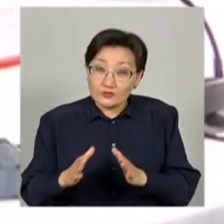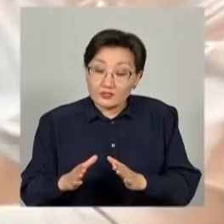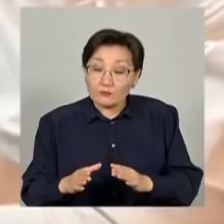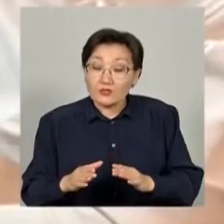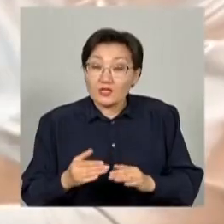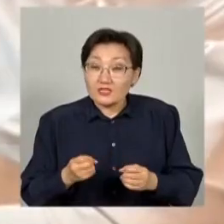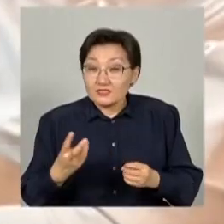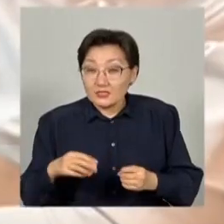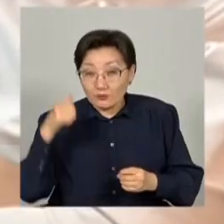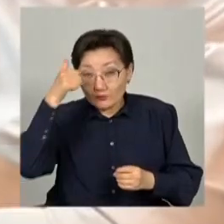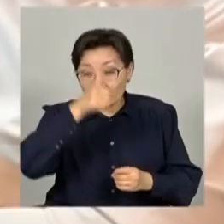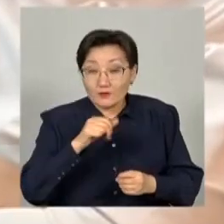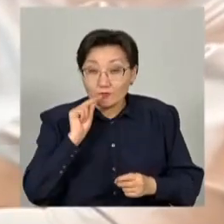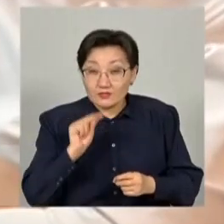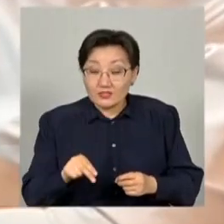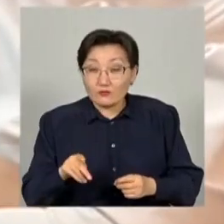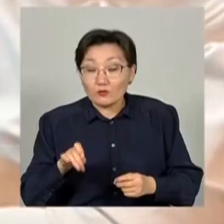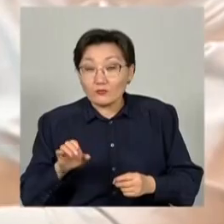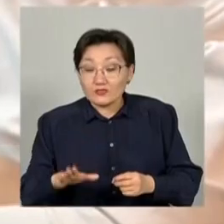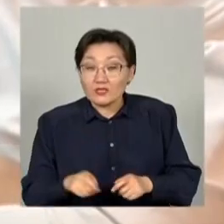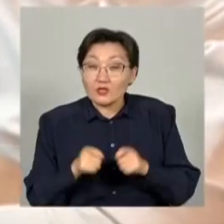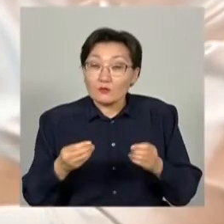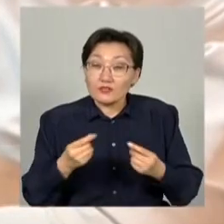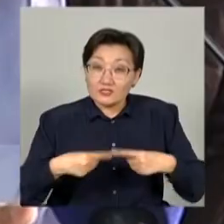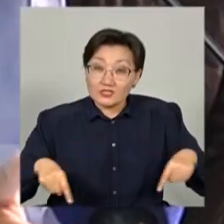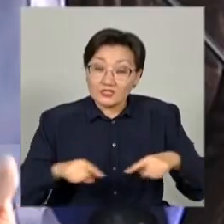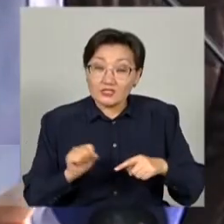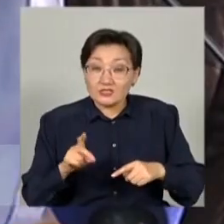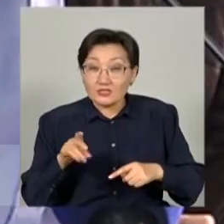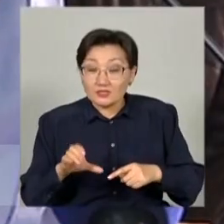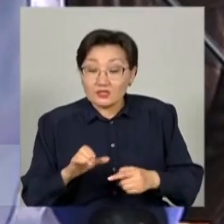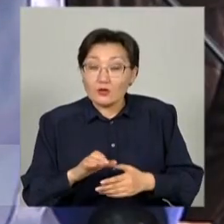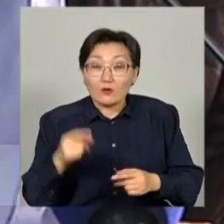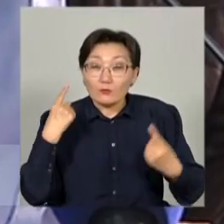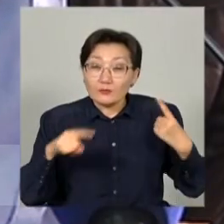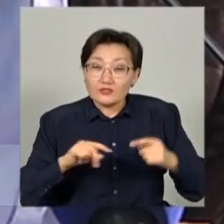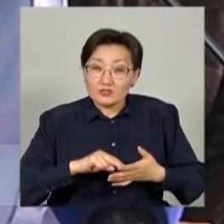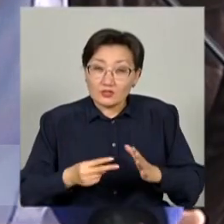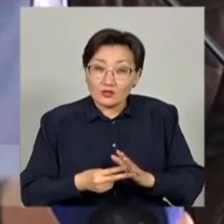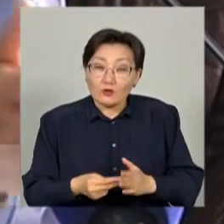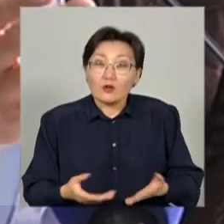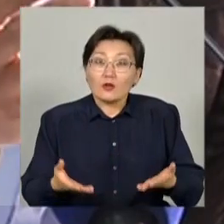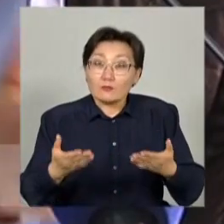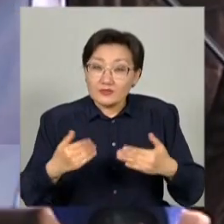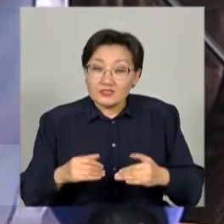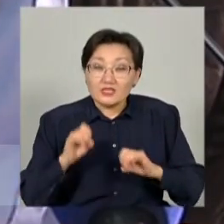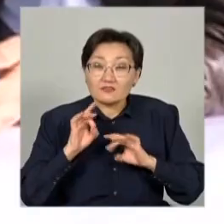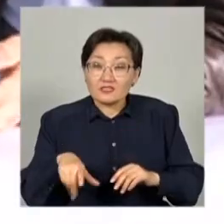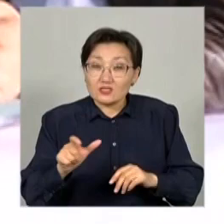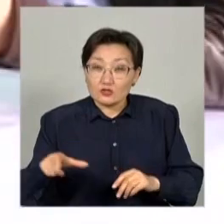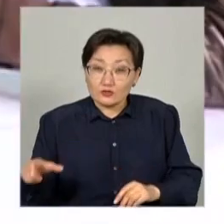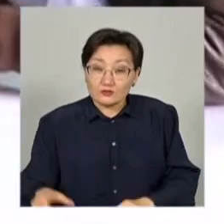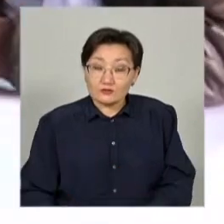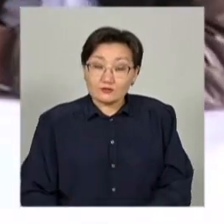следствия, несколько лет назад подозреваемый Курмангалиев создал финпирамиду «Астекс» и продумал план по привлечению туда известных личностей.